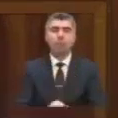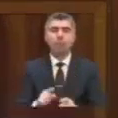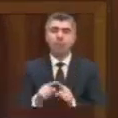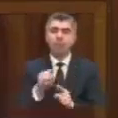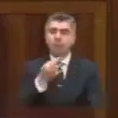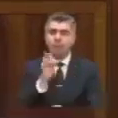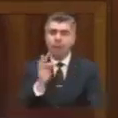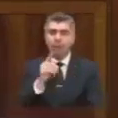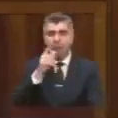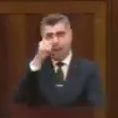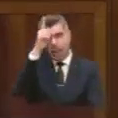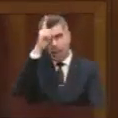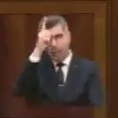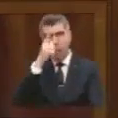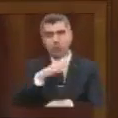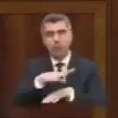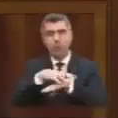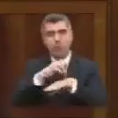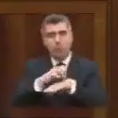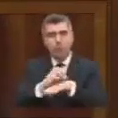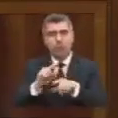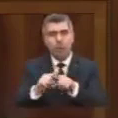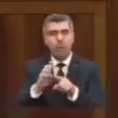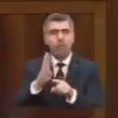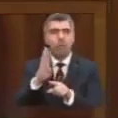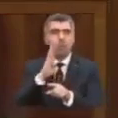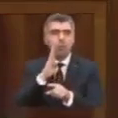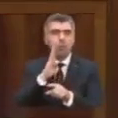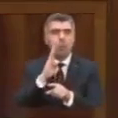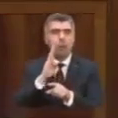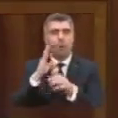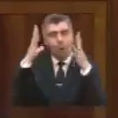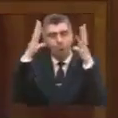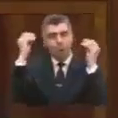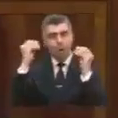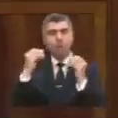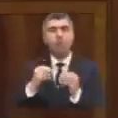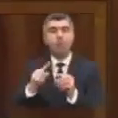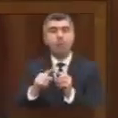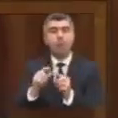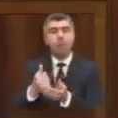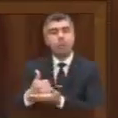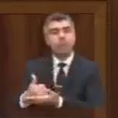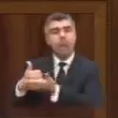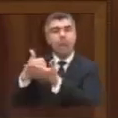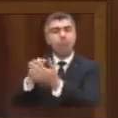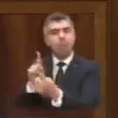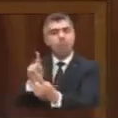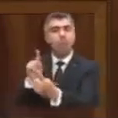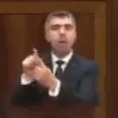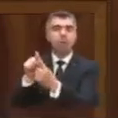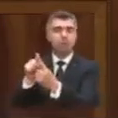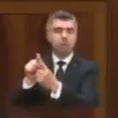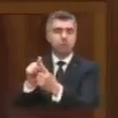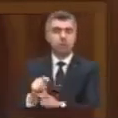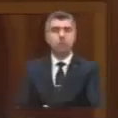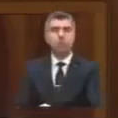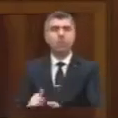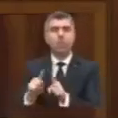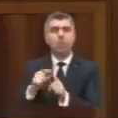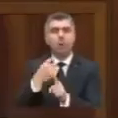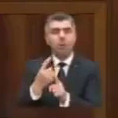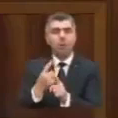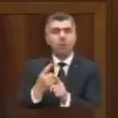فرنسا، ألمانيا، السويد، بلجيكا، إيرلندا، هولندا، غير دعم مباشر. ما مشاتش هي كتقول أودي غادي نمشي